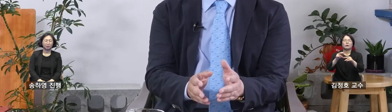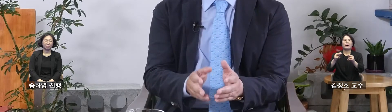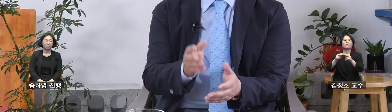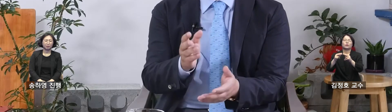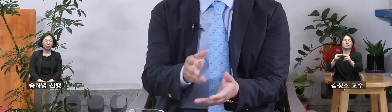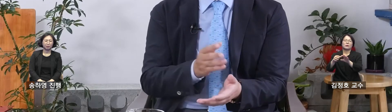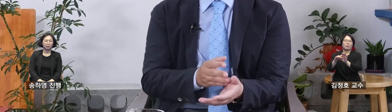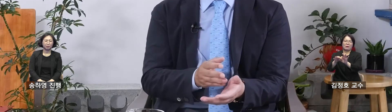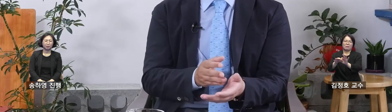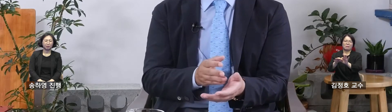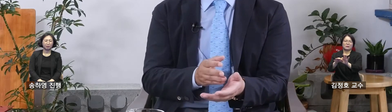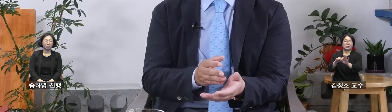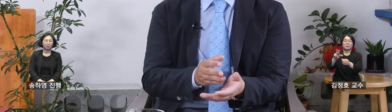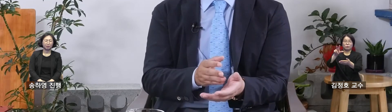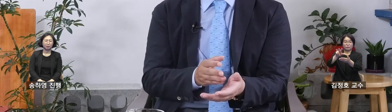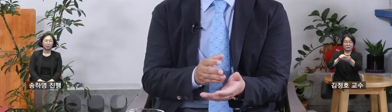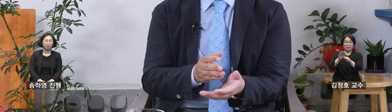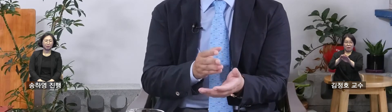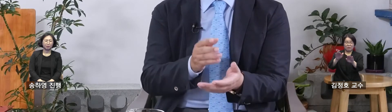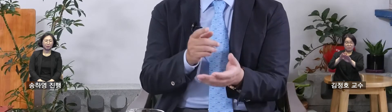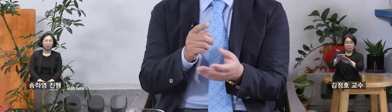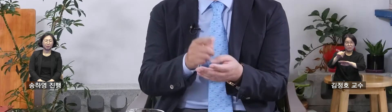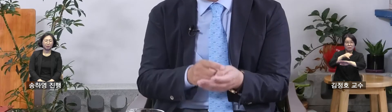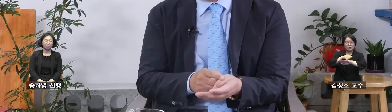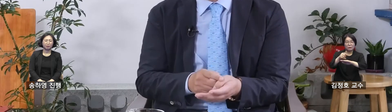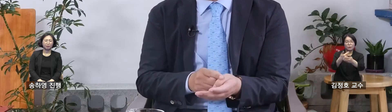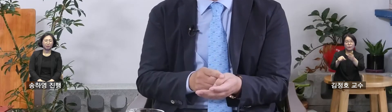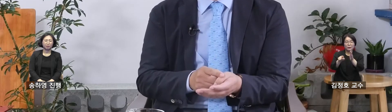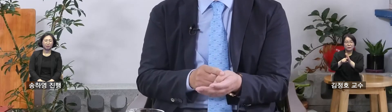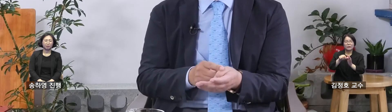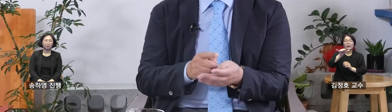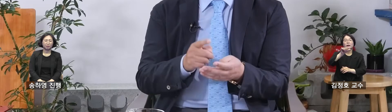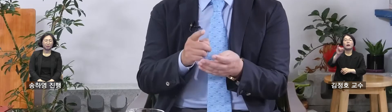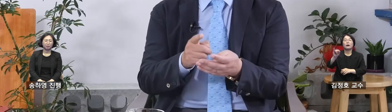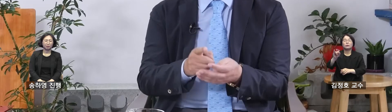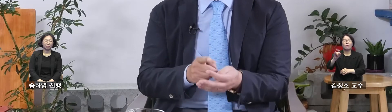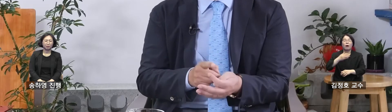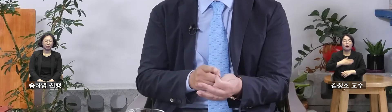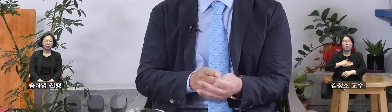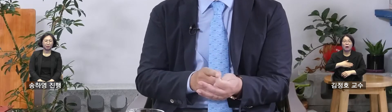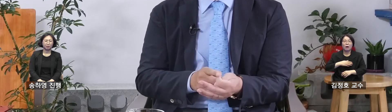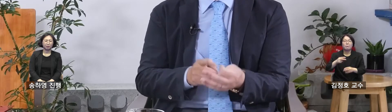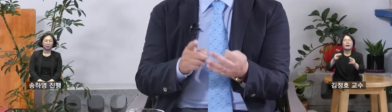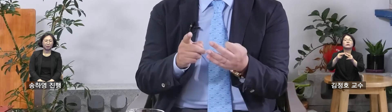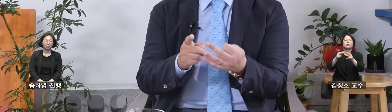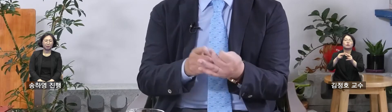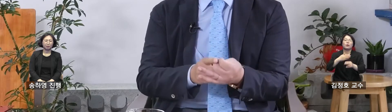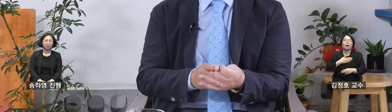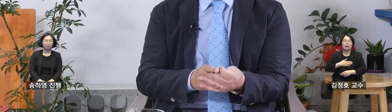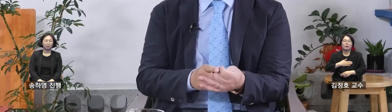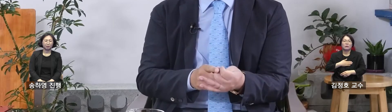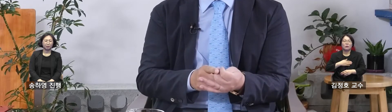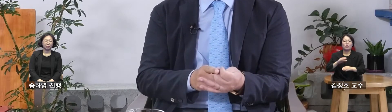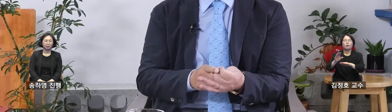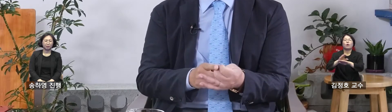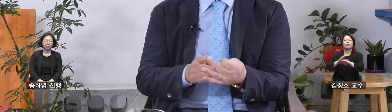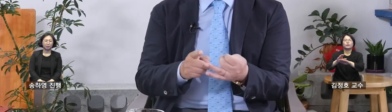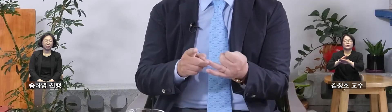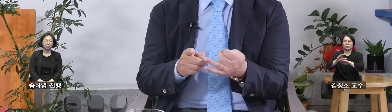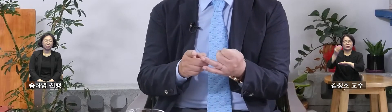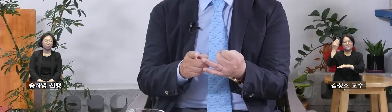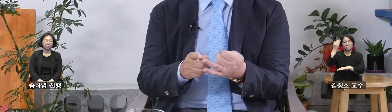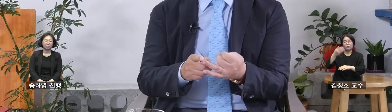들어갑니다. 그 문제를 해결하고 설계를 하기 위해서는 인공지능도 알아야 되고 반도체도 알아야 되고 컴퓨터도 알아야